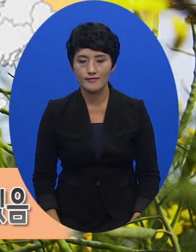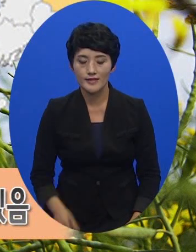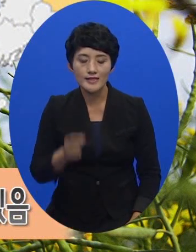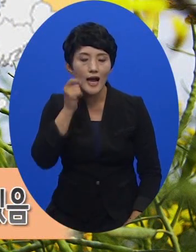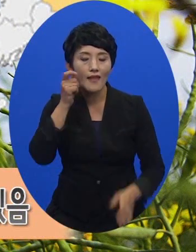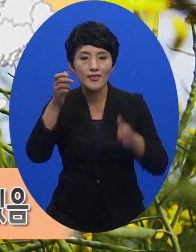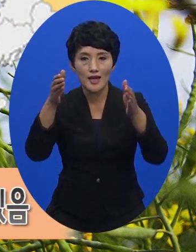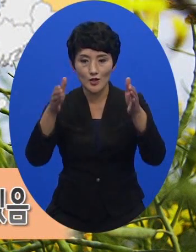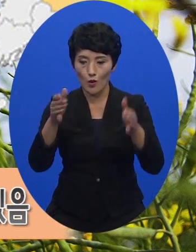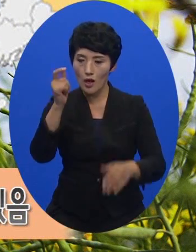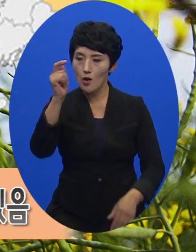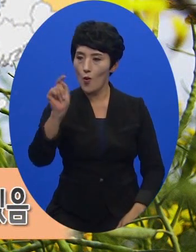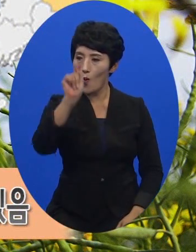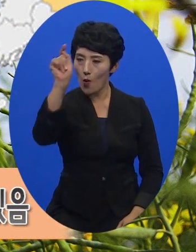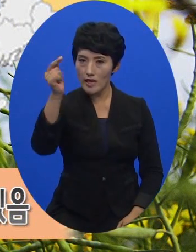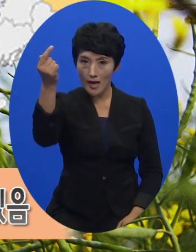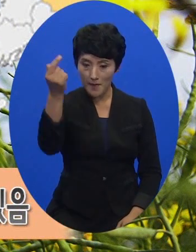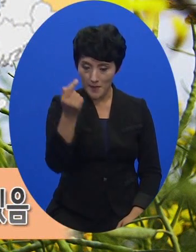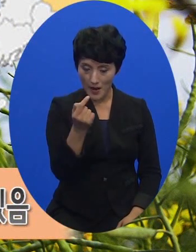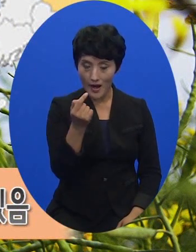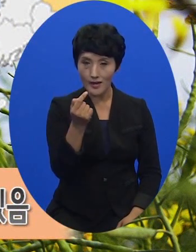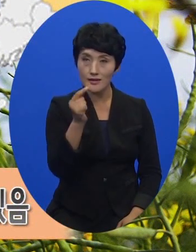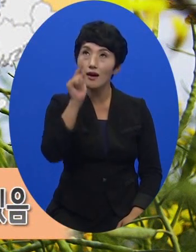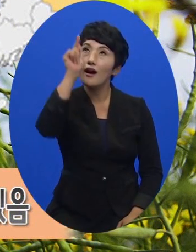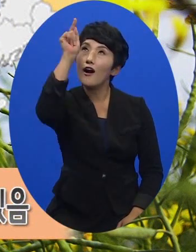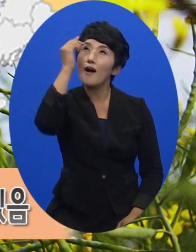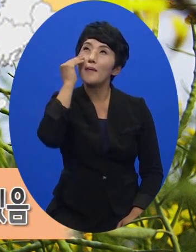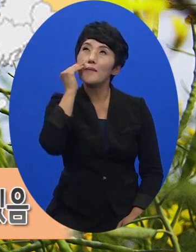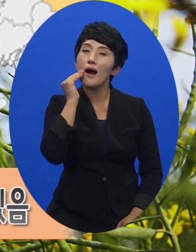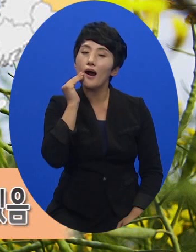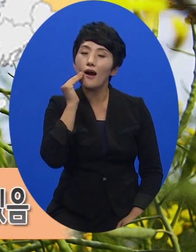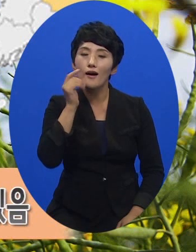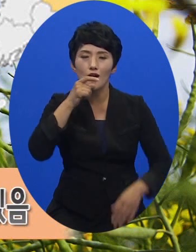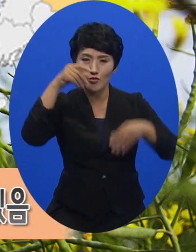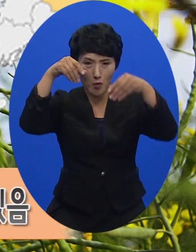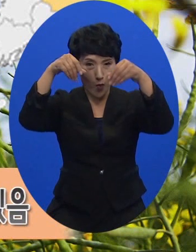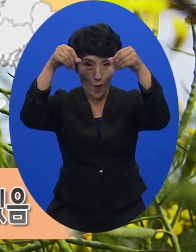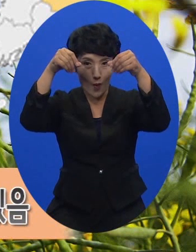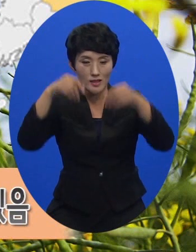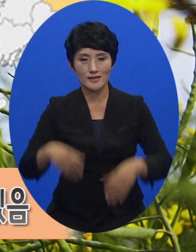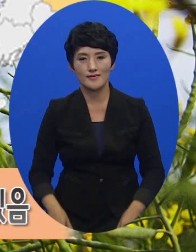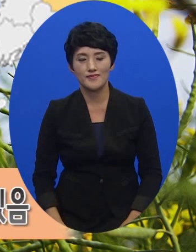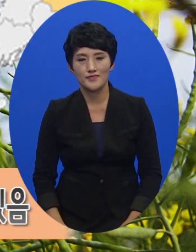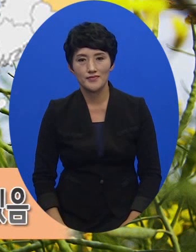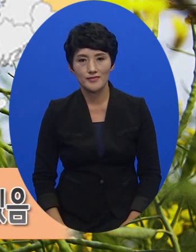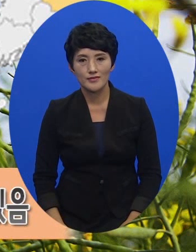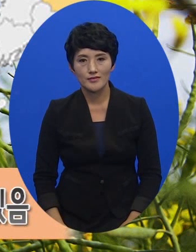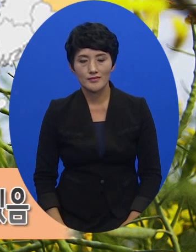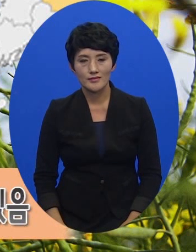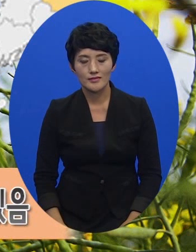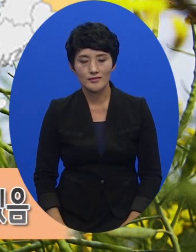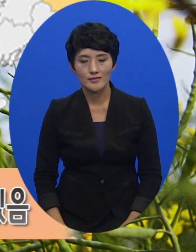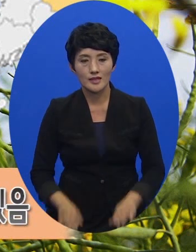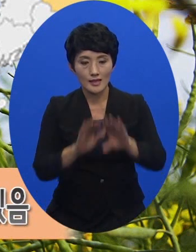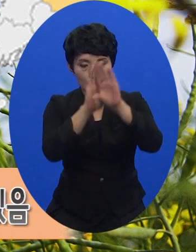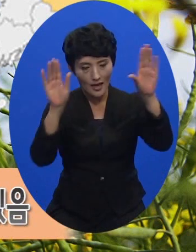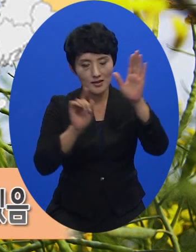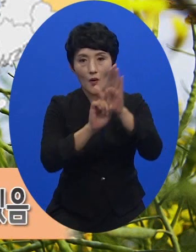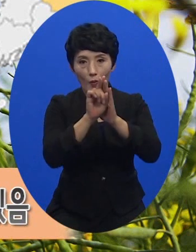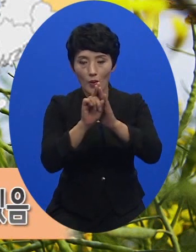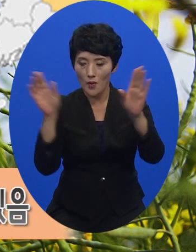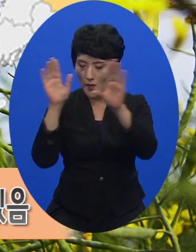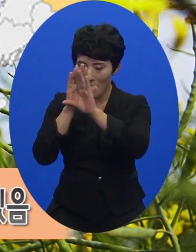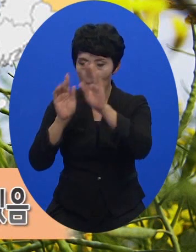이번 한달간 고기압의 영향을 받아 주로 맑고 건조한 날이 많겠습니다 큰 일교차와 함께 상층 1개의 영향으로